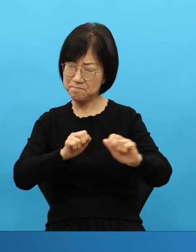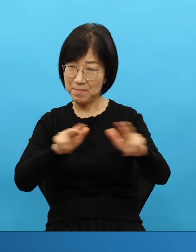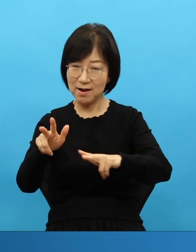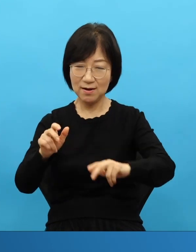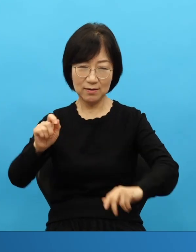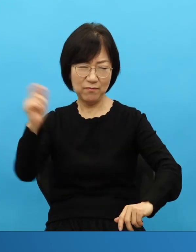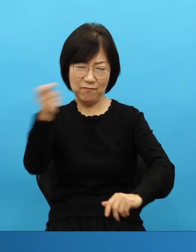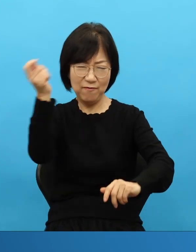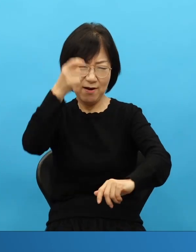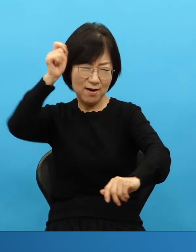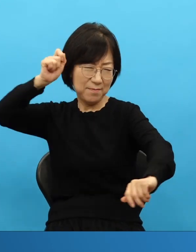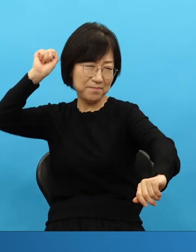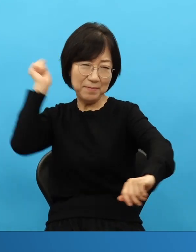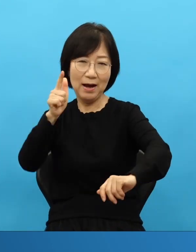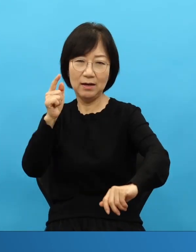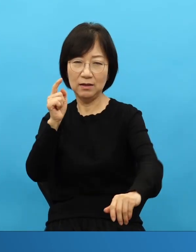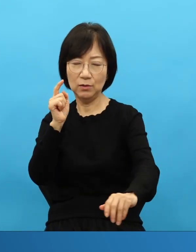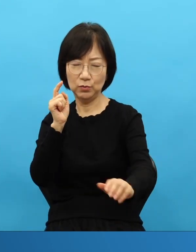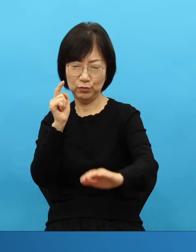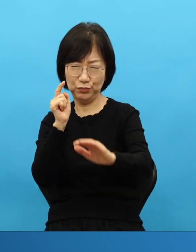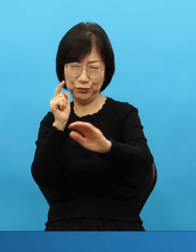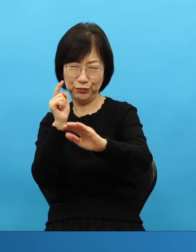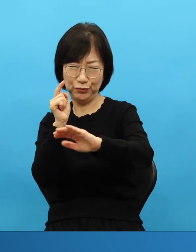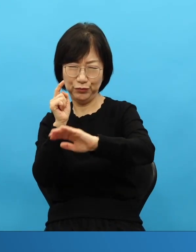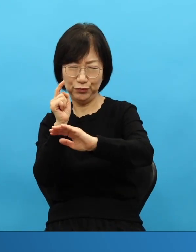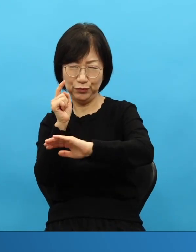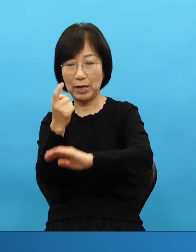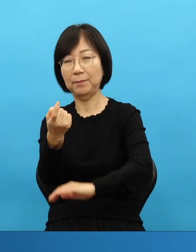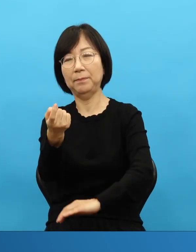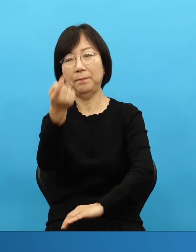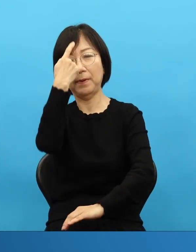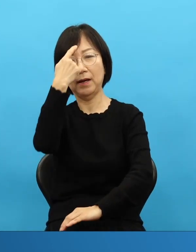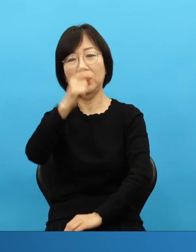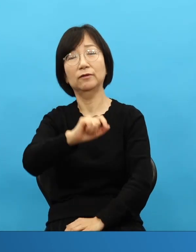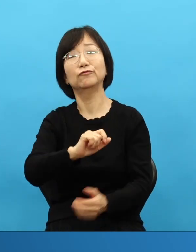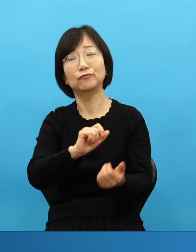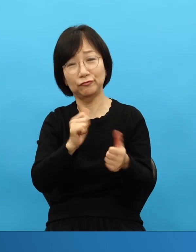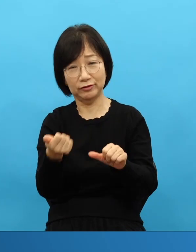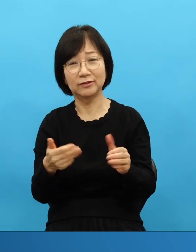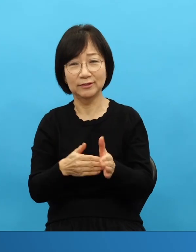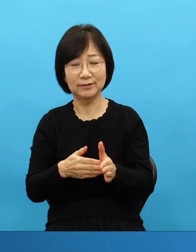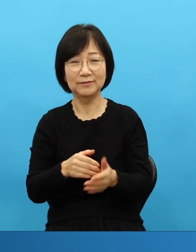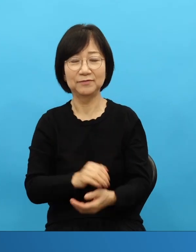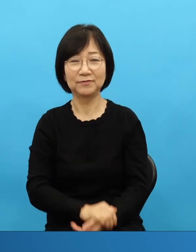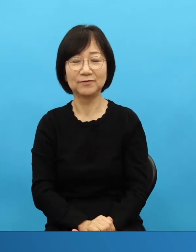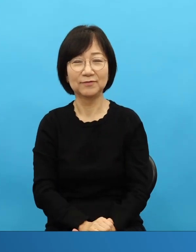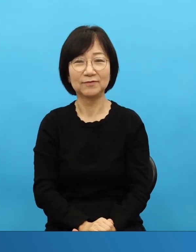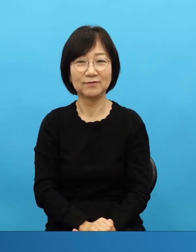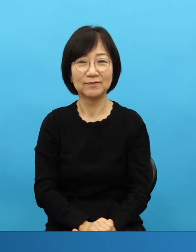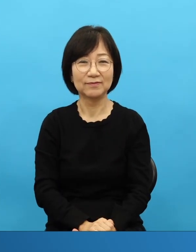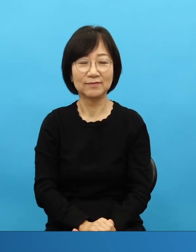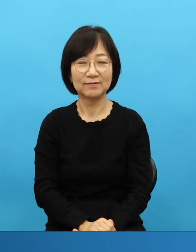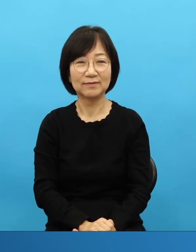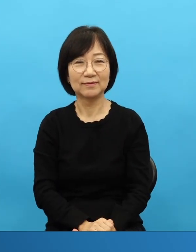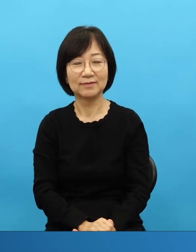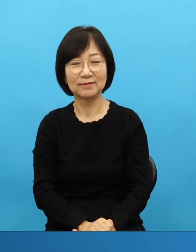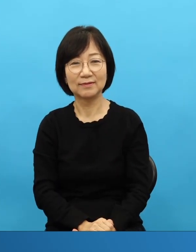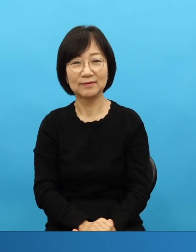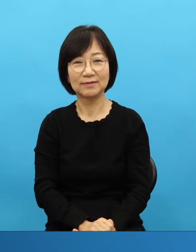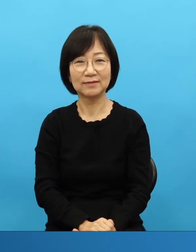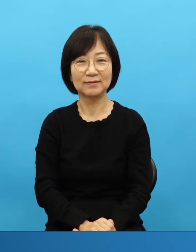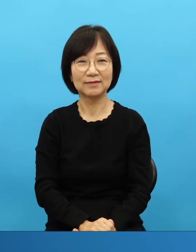it hit Goliath. 당연히 죽지. And rightfully he died. 요 끝에는 보세요. And look at the very end. 이